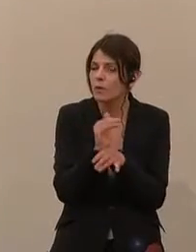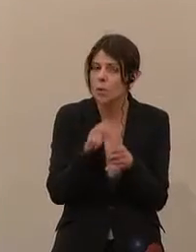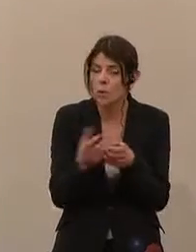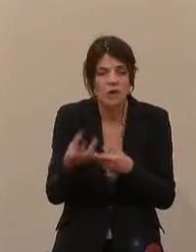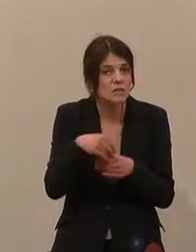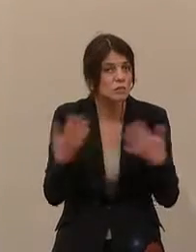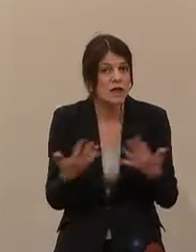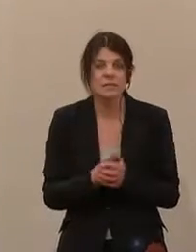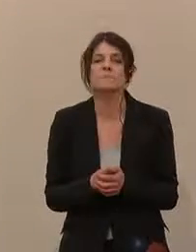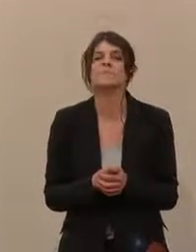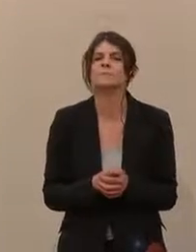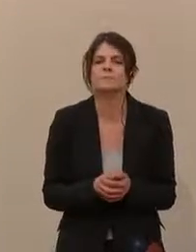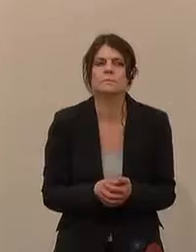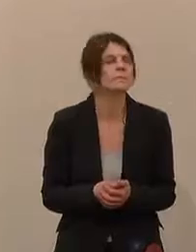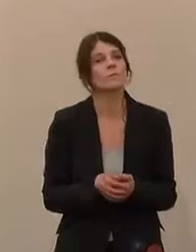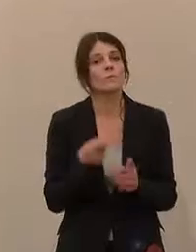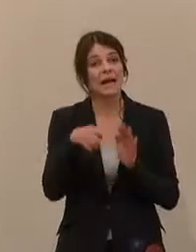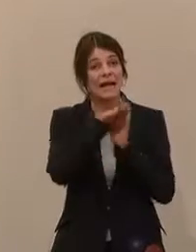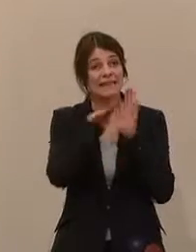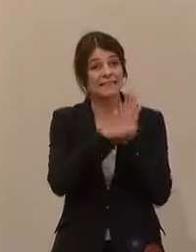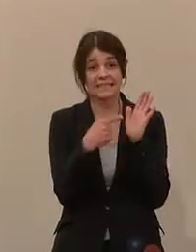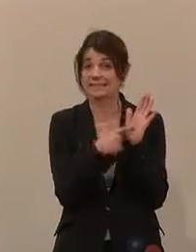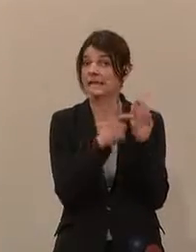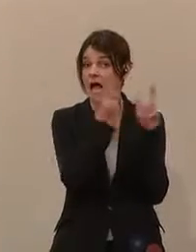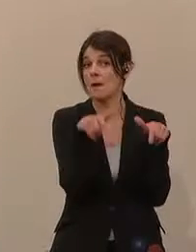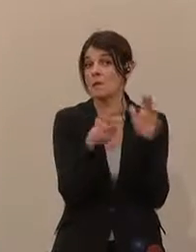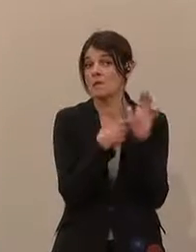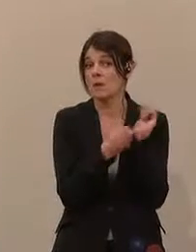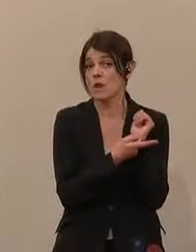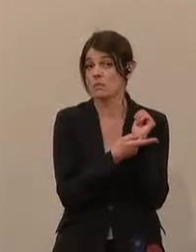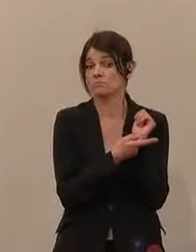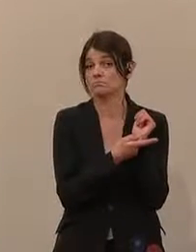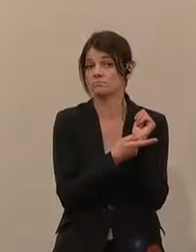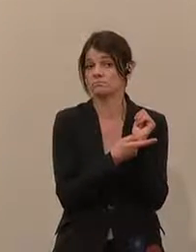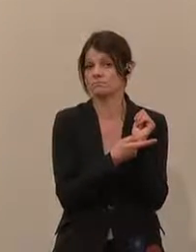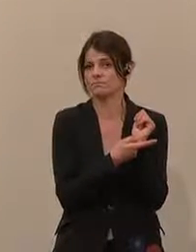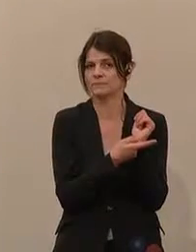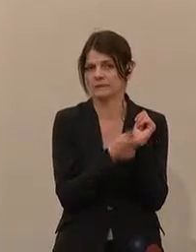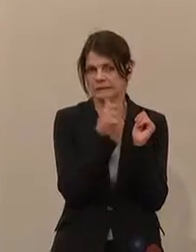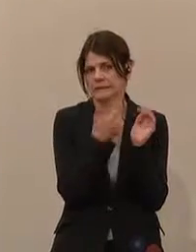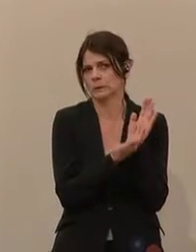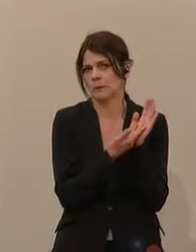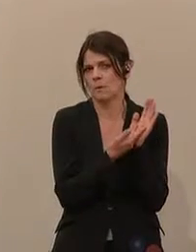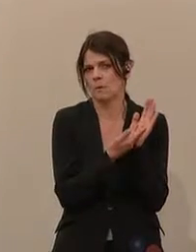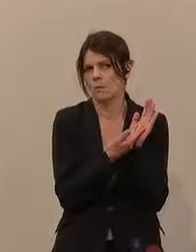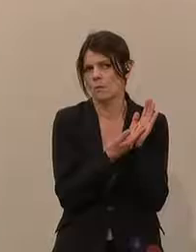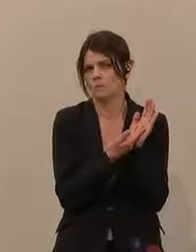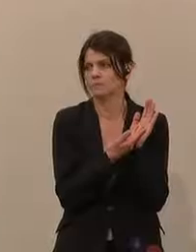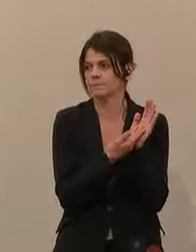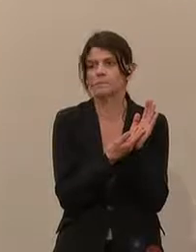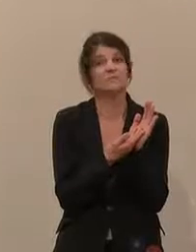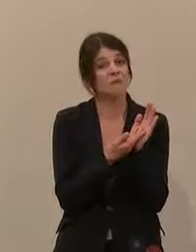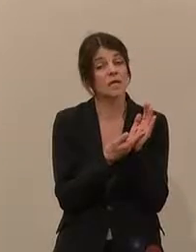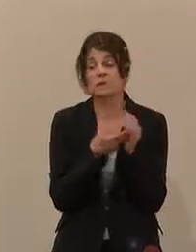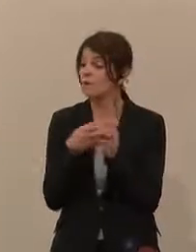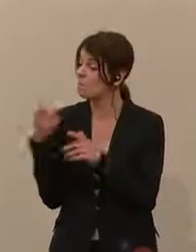noch dazu, dass die gesetzlichen Rahmenbedingungen nicht so beschaffen sind, dass die